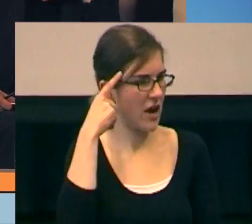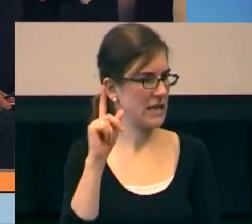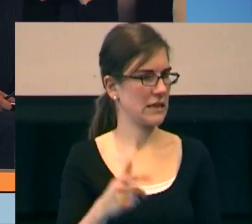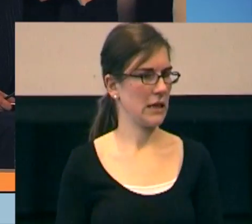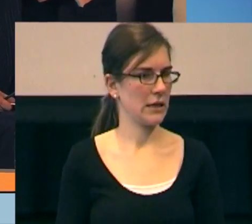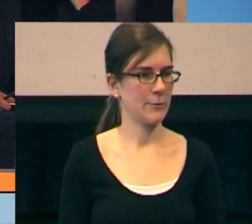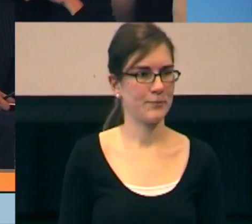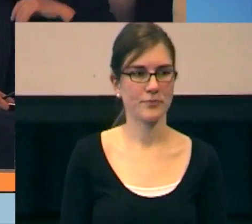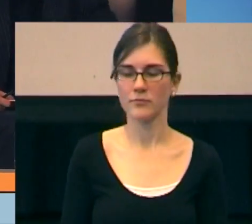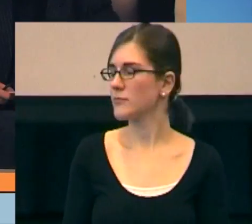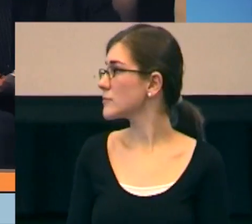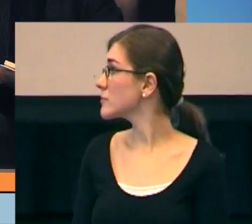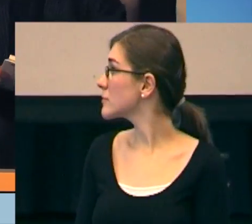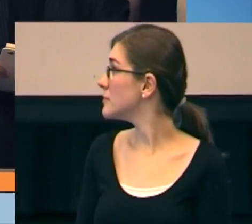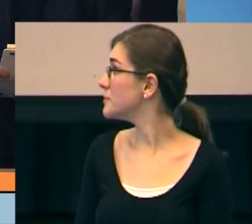Gott